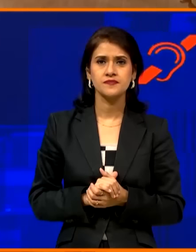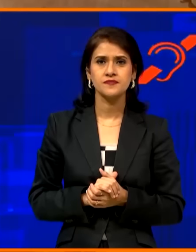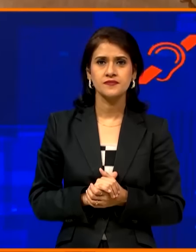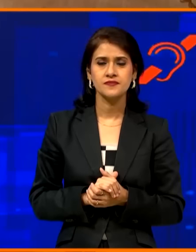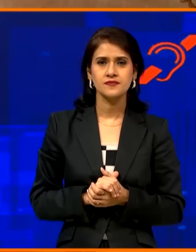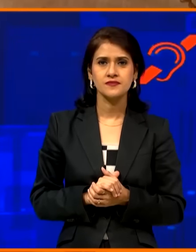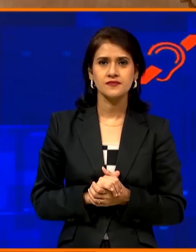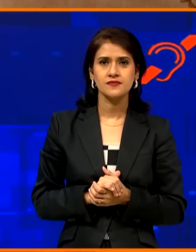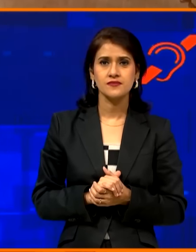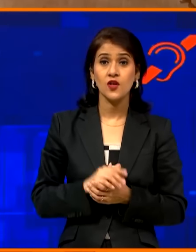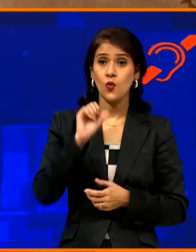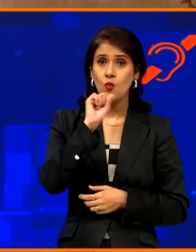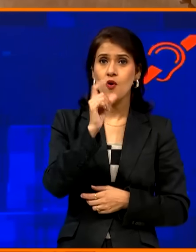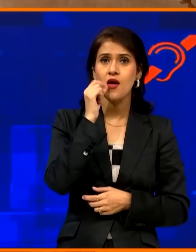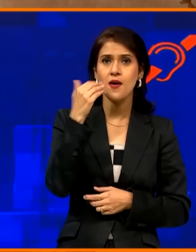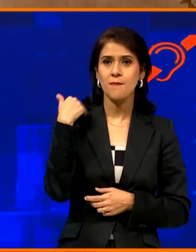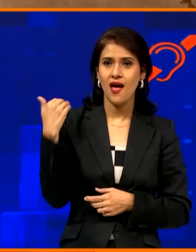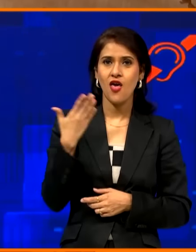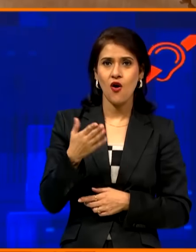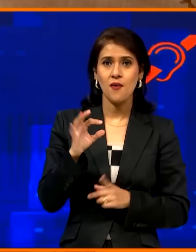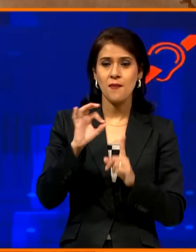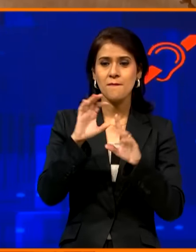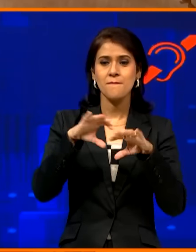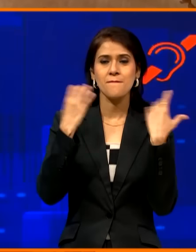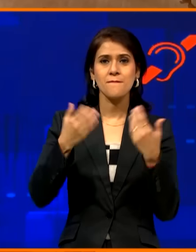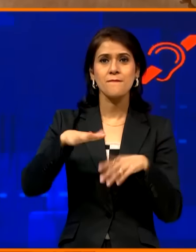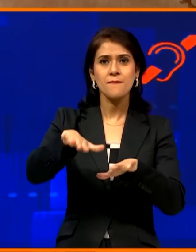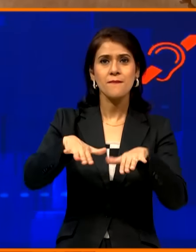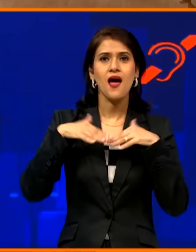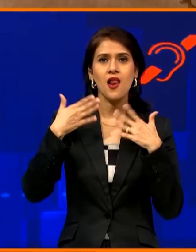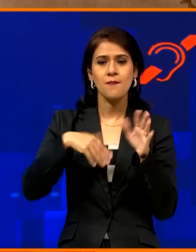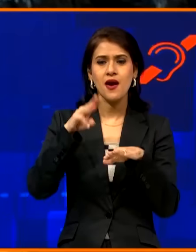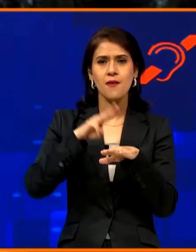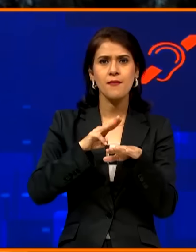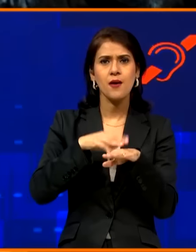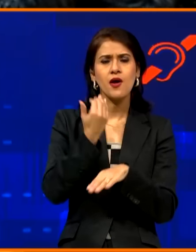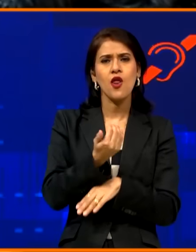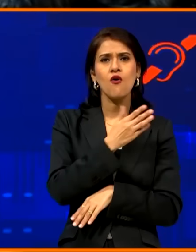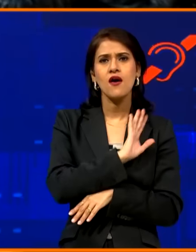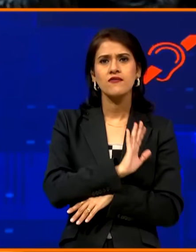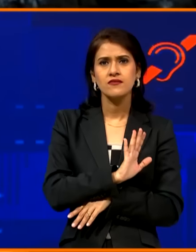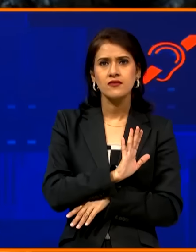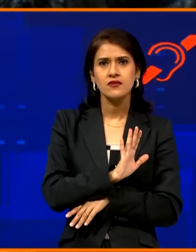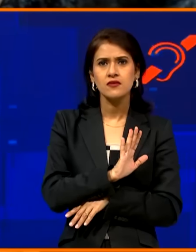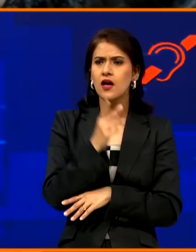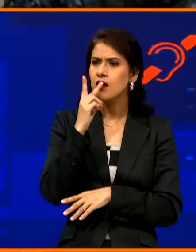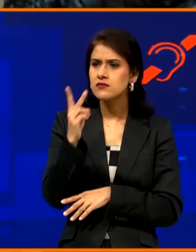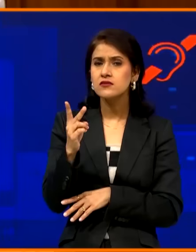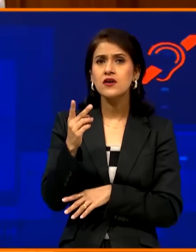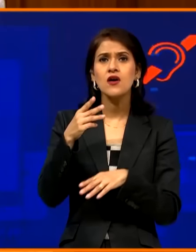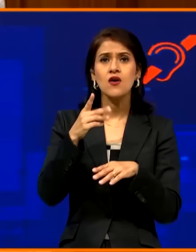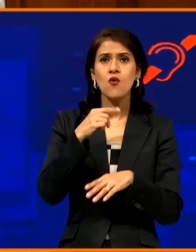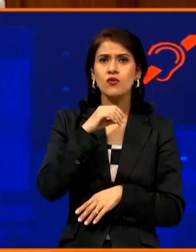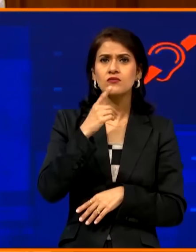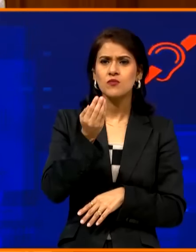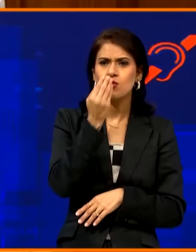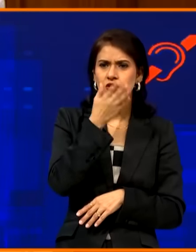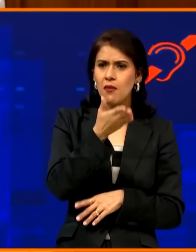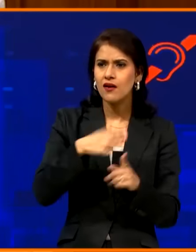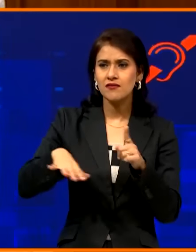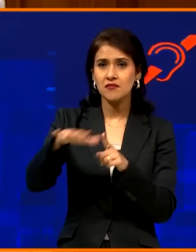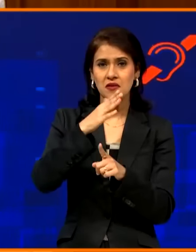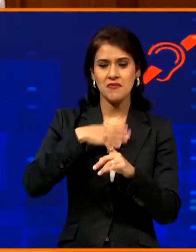उसको अभी जो उनके भाई पार्लिमेंट के मेंबर बने हैं उस कंसी के जरा सिचुएशन को आप देख लीजिए वहां से कोई मुसलमान मुसलमान बन के तो वैसे भी जीत नहीं